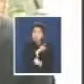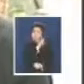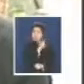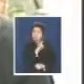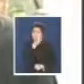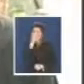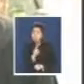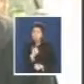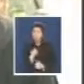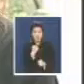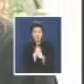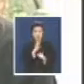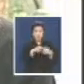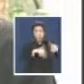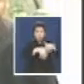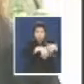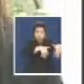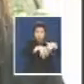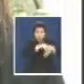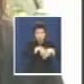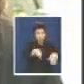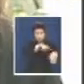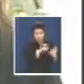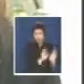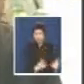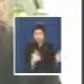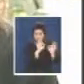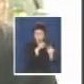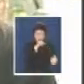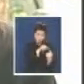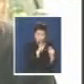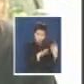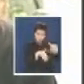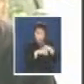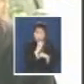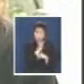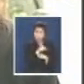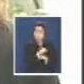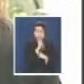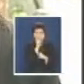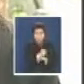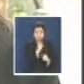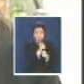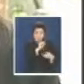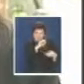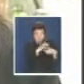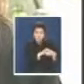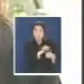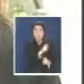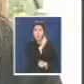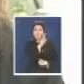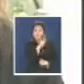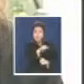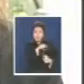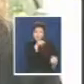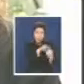นะคะก็คือการทำงานกับท้องถิ่นค่ะเพราะว่าท้องถิ่นเป็นส่วนที่อยู่ใกล้ประชาชนและเข้าถึงประชาชนโดยเร็วอันนี้ก็ต้องเป็นความร่วมมืออย่างมากนะ